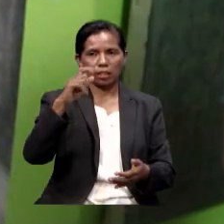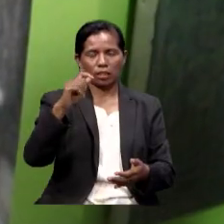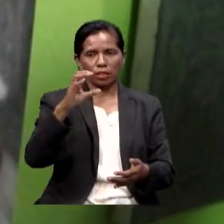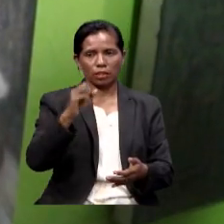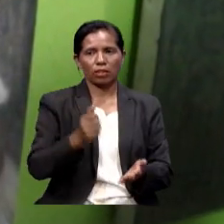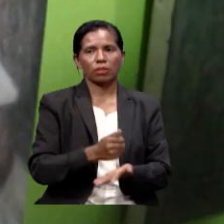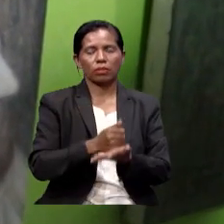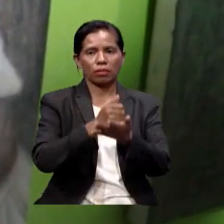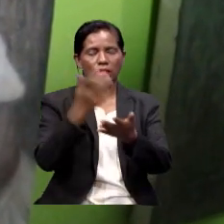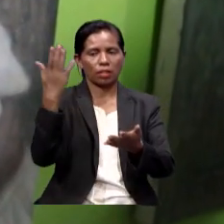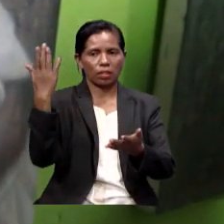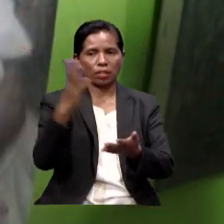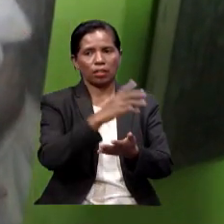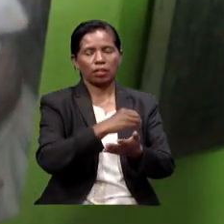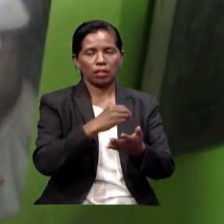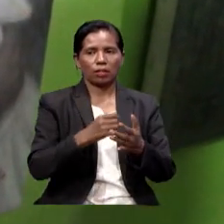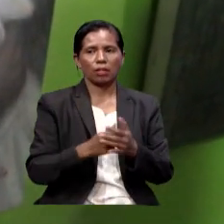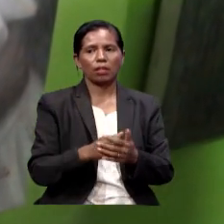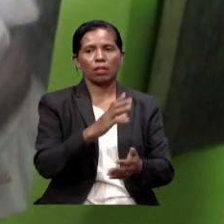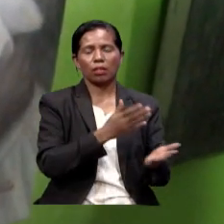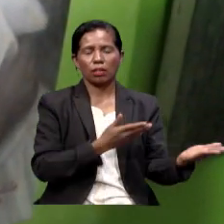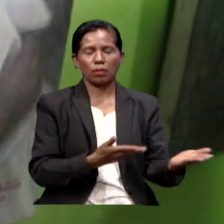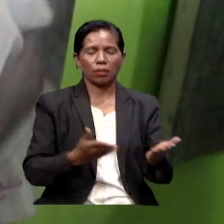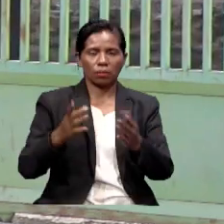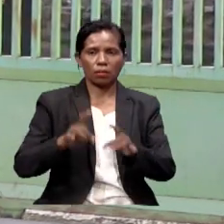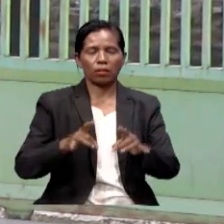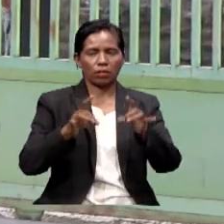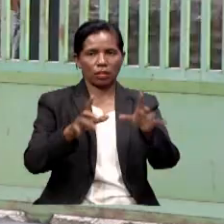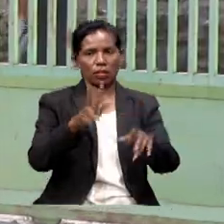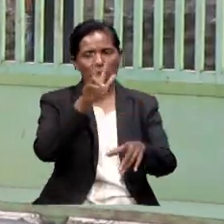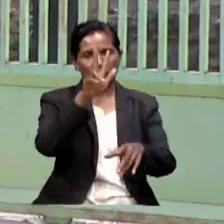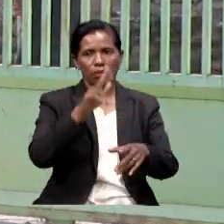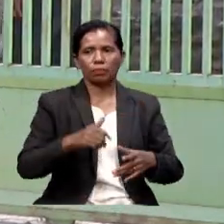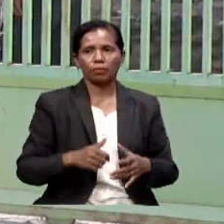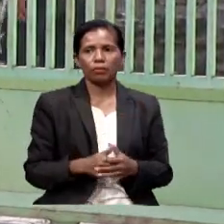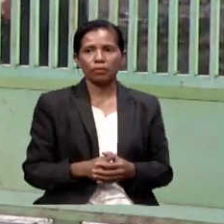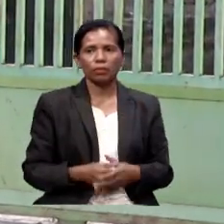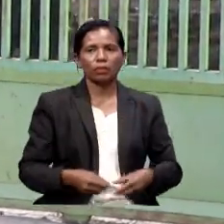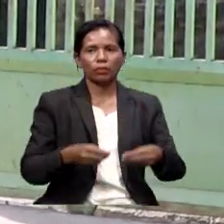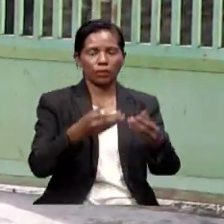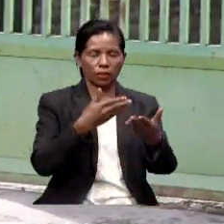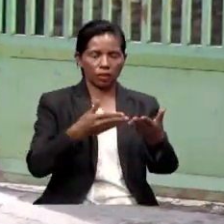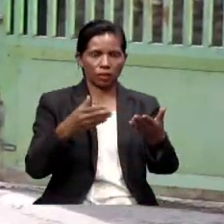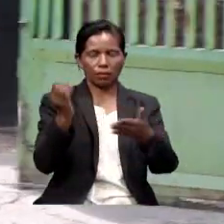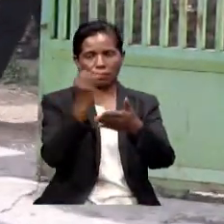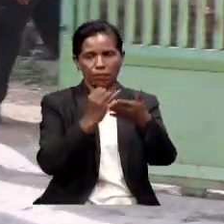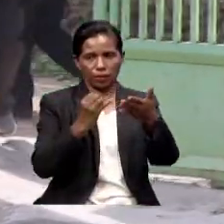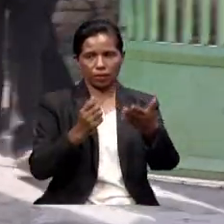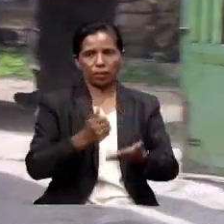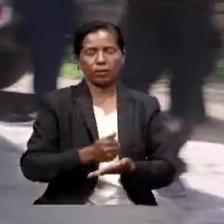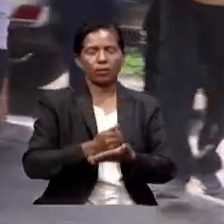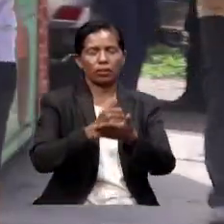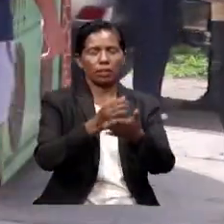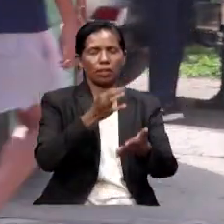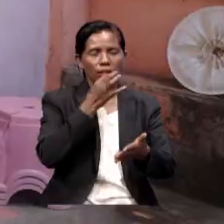pintura e a sala leitura Sana Guzmão no lore ba Australia dalaruan. Além de for material pinta nian, apoiamos a sang